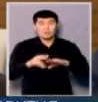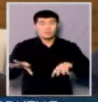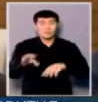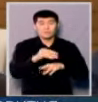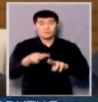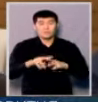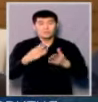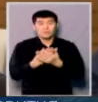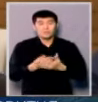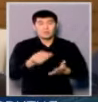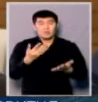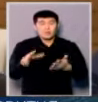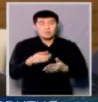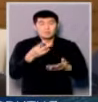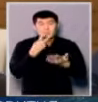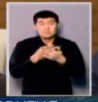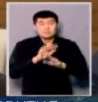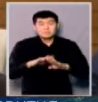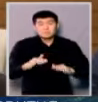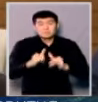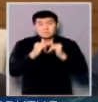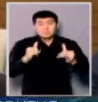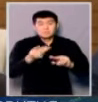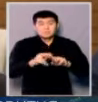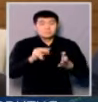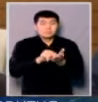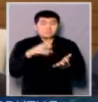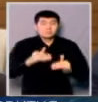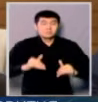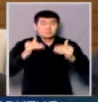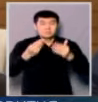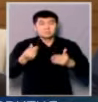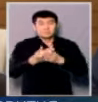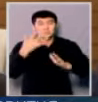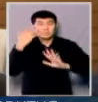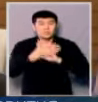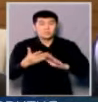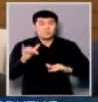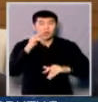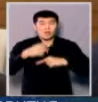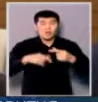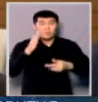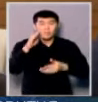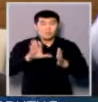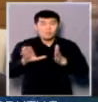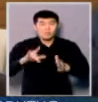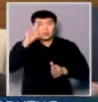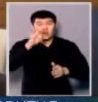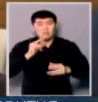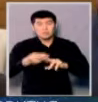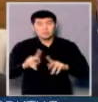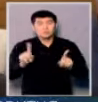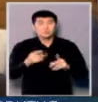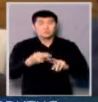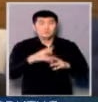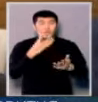приводит к разобщенности целей и неконтролируемым процессам в отрасли. У инвесторов нет понимания, куда будет двигаться электроэнергетика Казахстана, что в